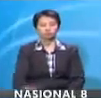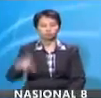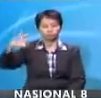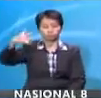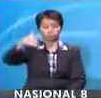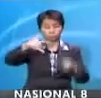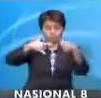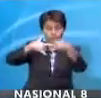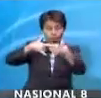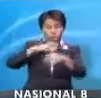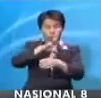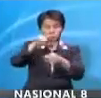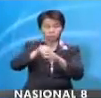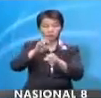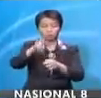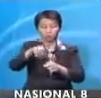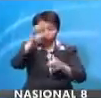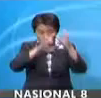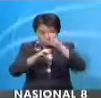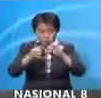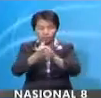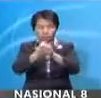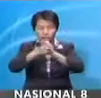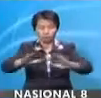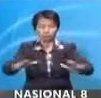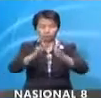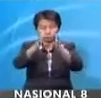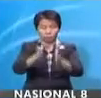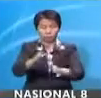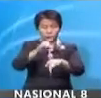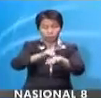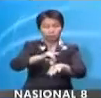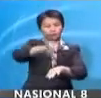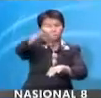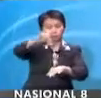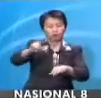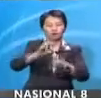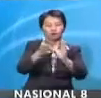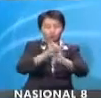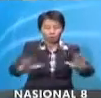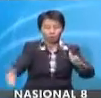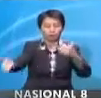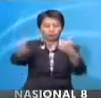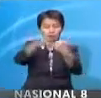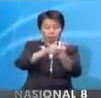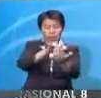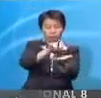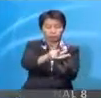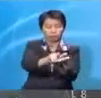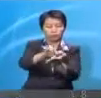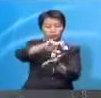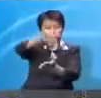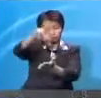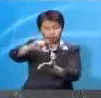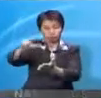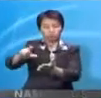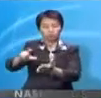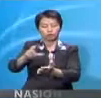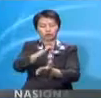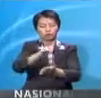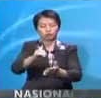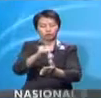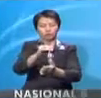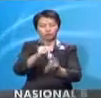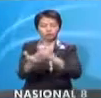Pesawat itu yang menyertai operasi mencari dan menyelamat mangsa gempa bumi di Nepal selamat tiba di lapangan terbang antarabangsa Tribhuvan,